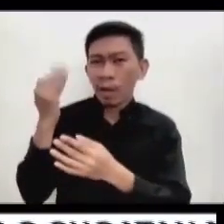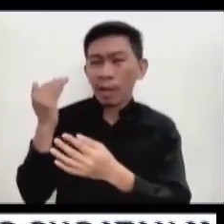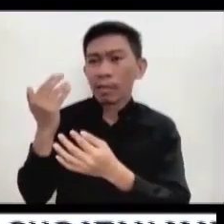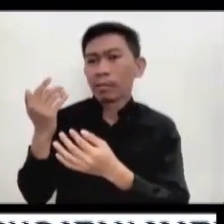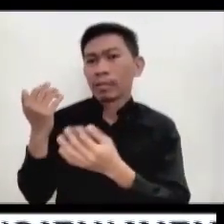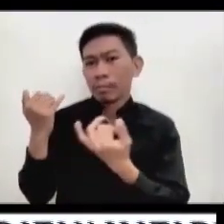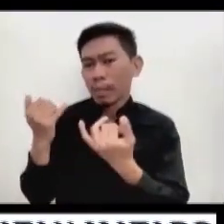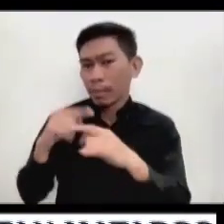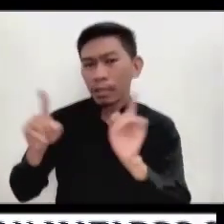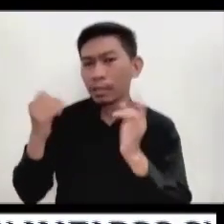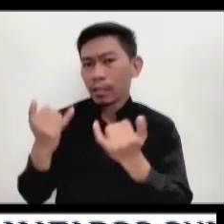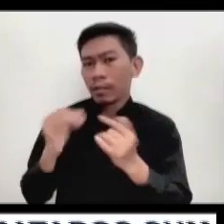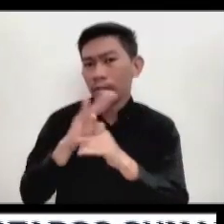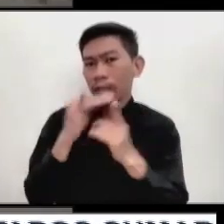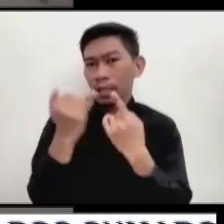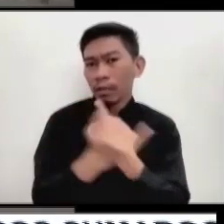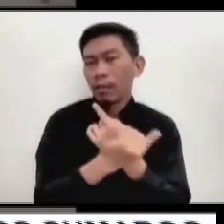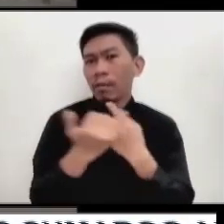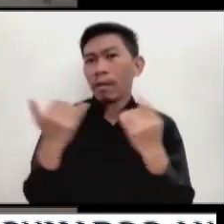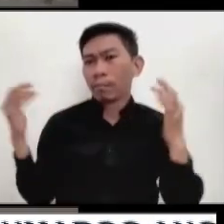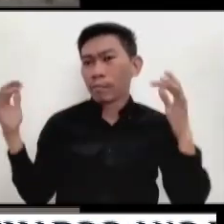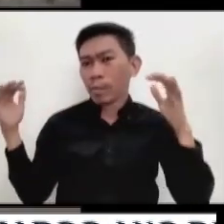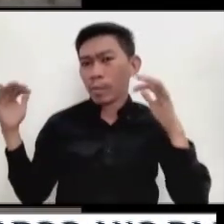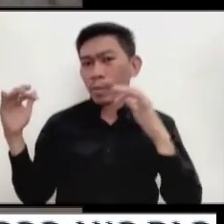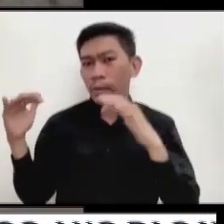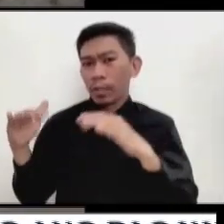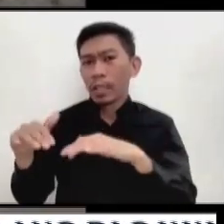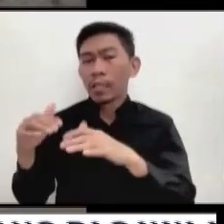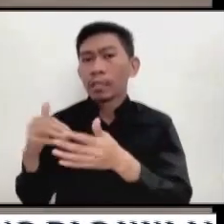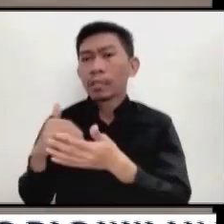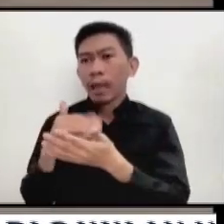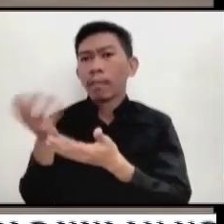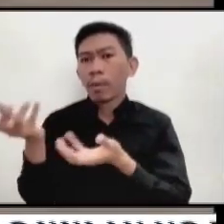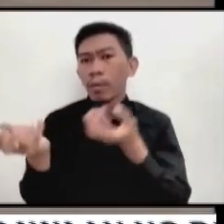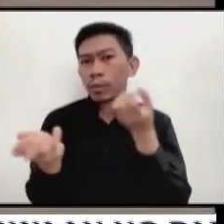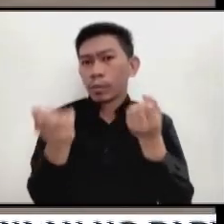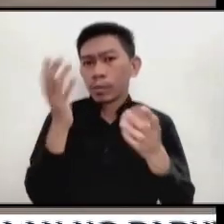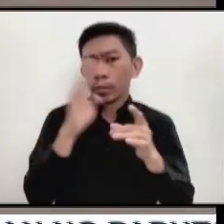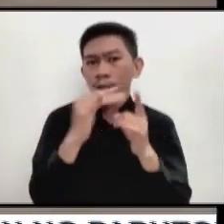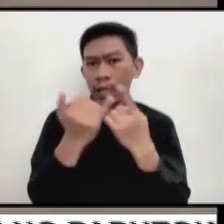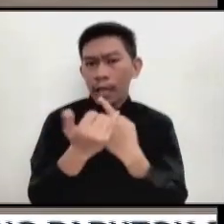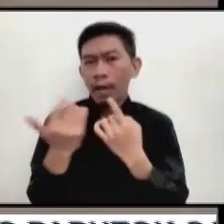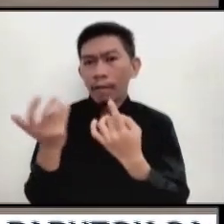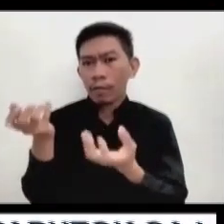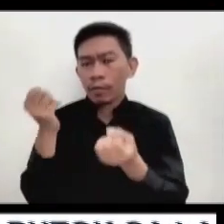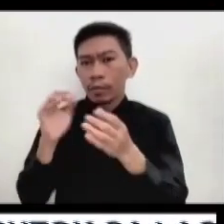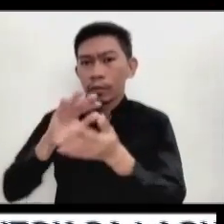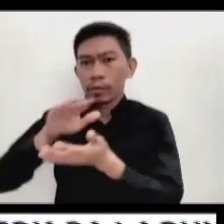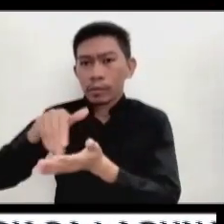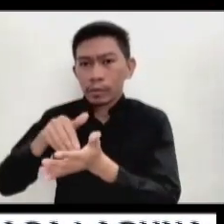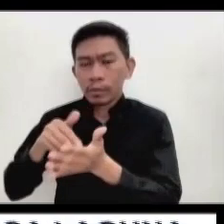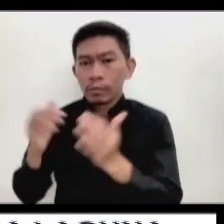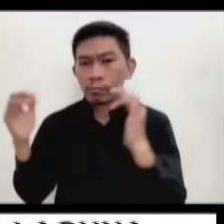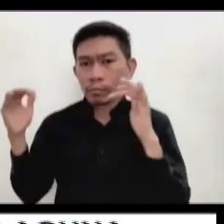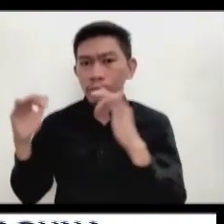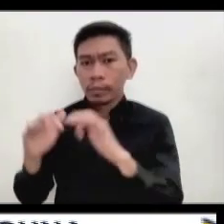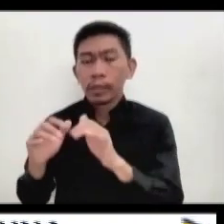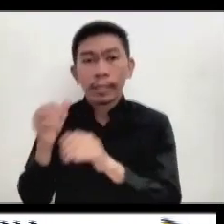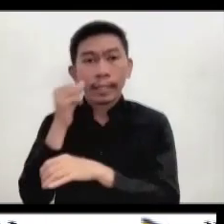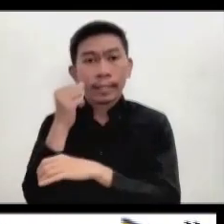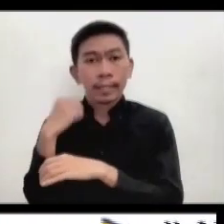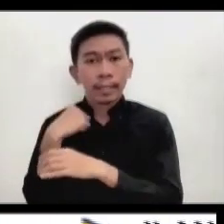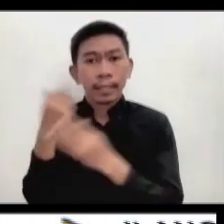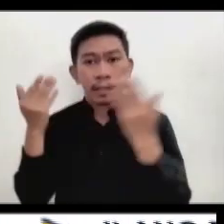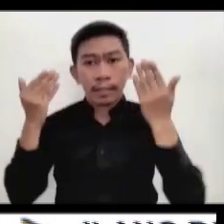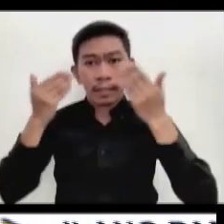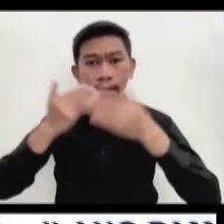barangay halls, mga evacuation center, may mga evacuees doon, may mga IDPs. Nung kagabi, pinuntahan ko doon sa Municipality of